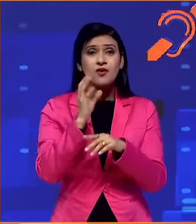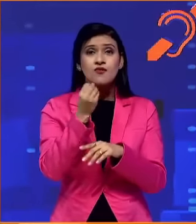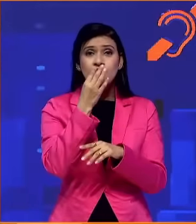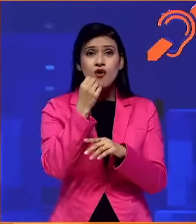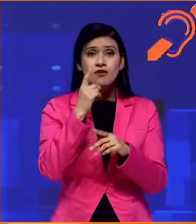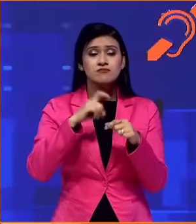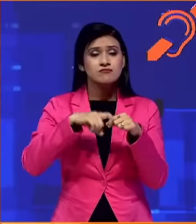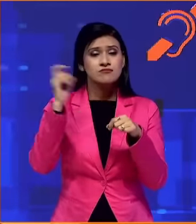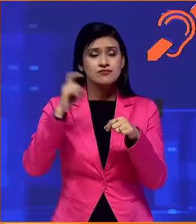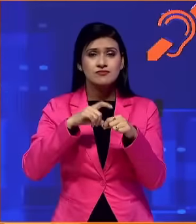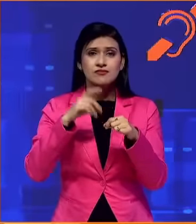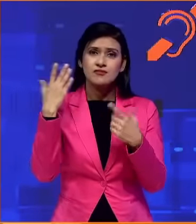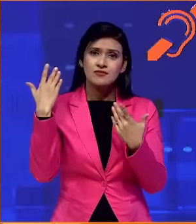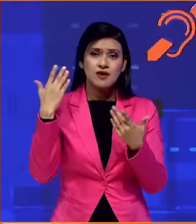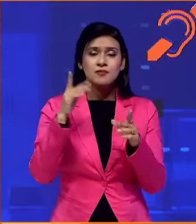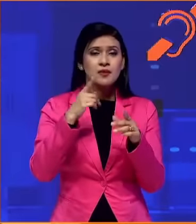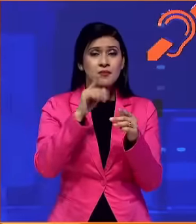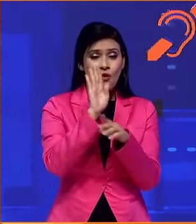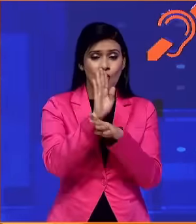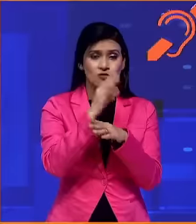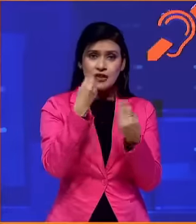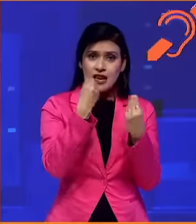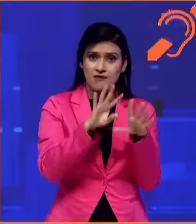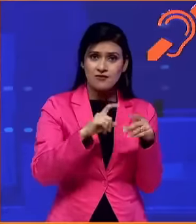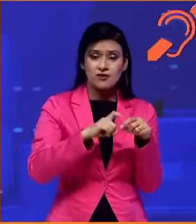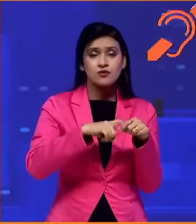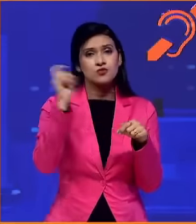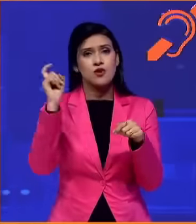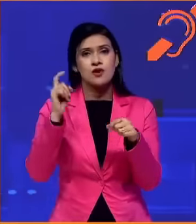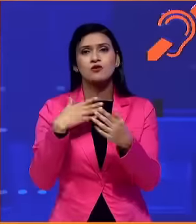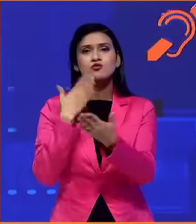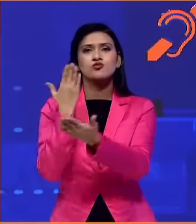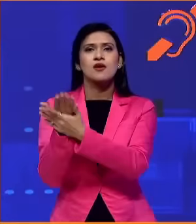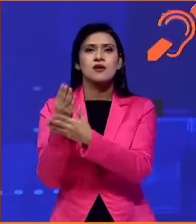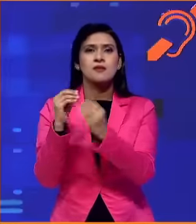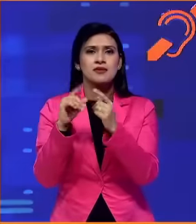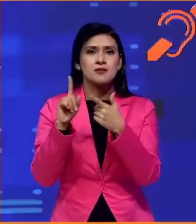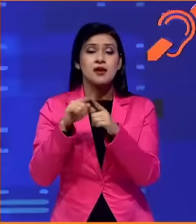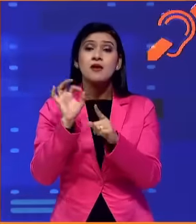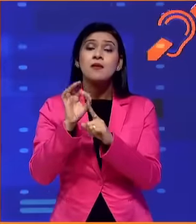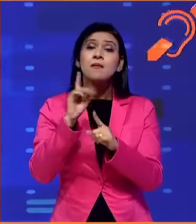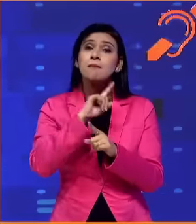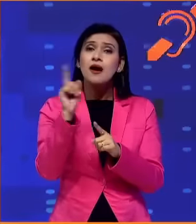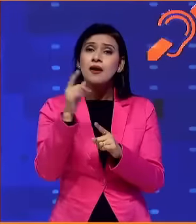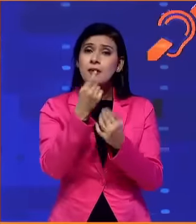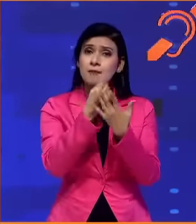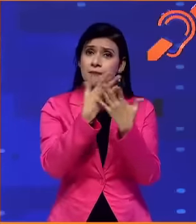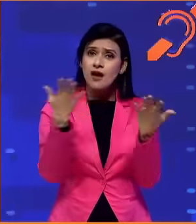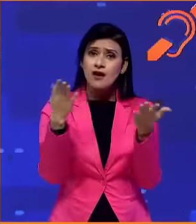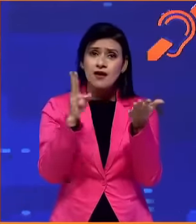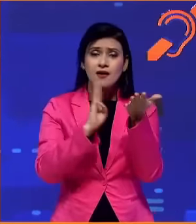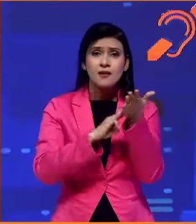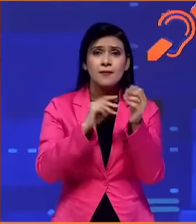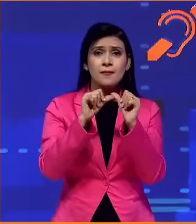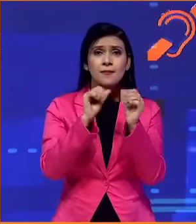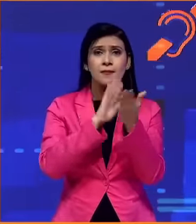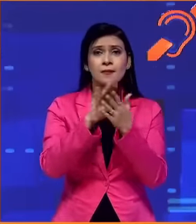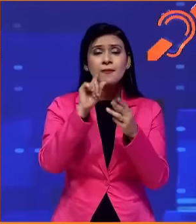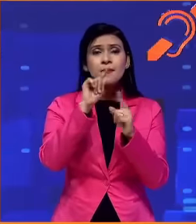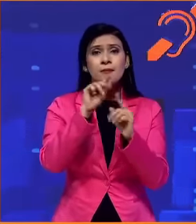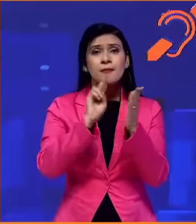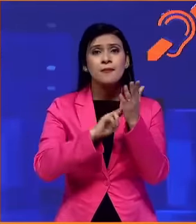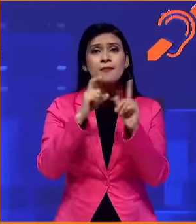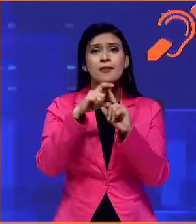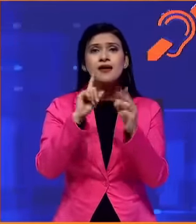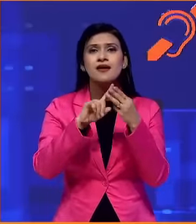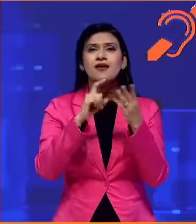यहसवालपूछरहेहैं।लेकिनजब कपिलसिबल,गुलामनबीआजादऔर कैप्टनअमरिंदरसिंहनेपार्टीछोड़ी,तोक्या आपनेवरिष्ठनेताओंसे